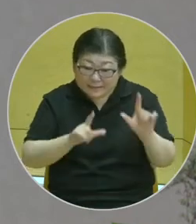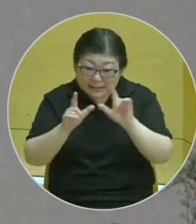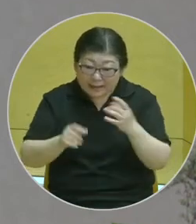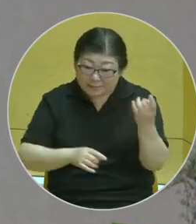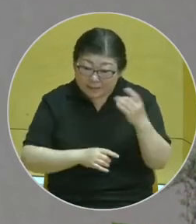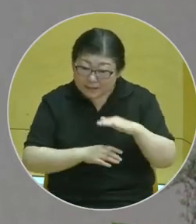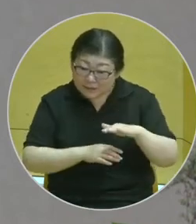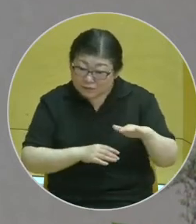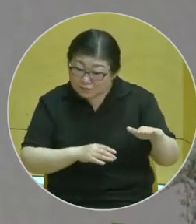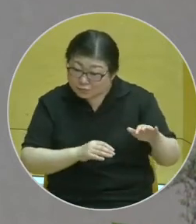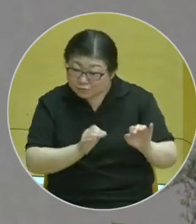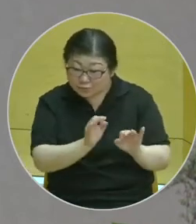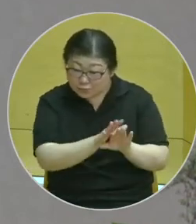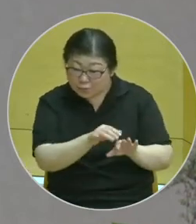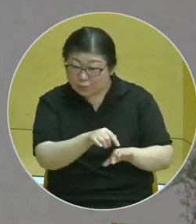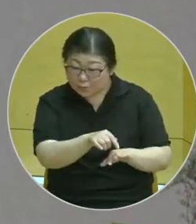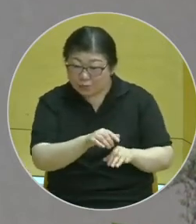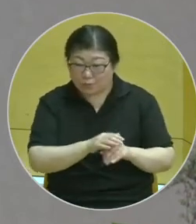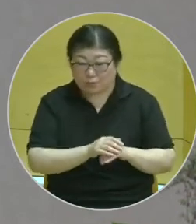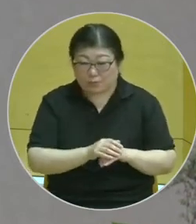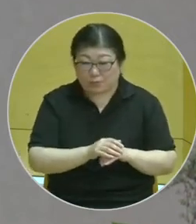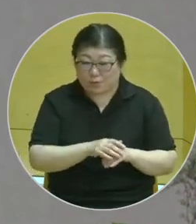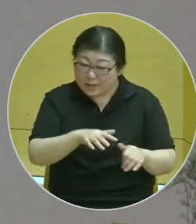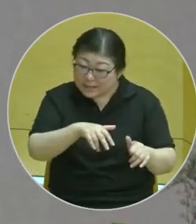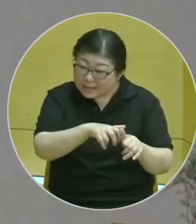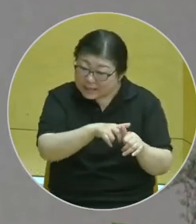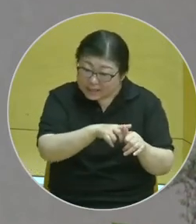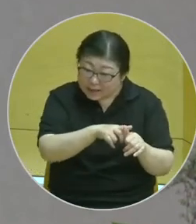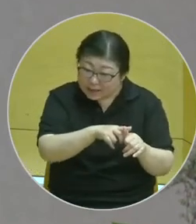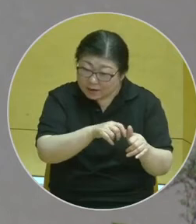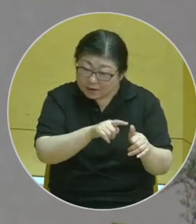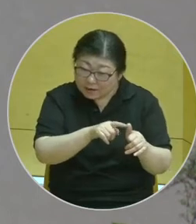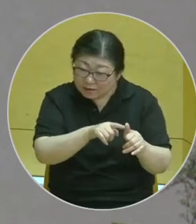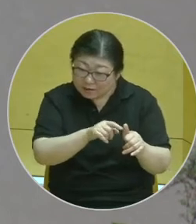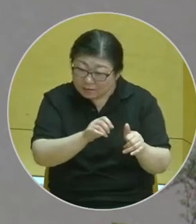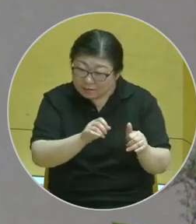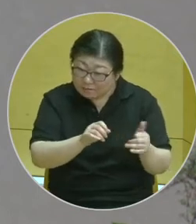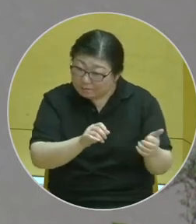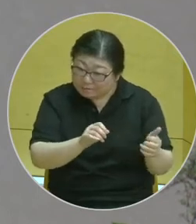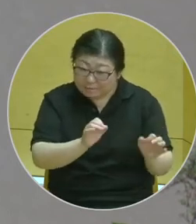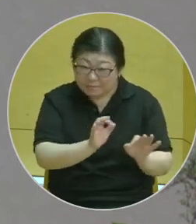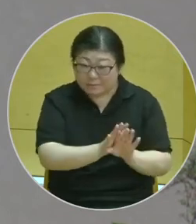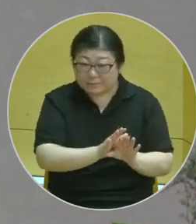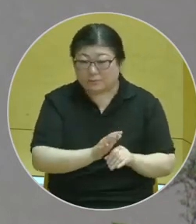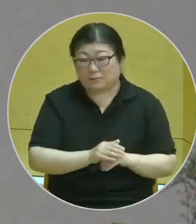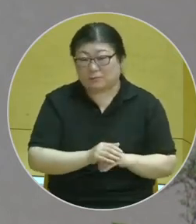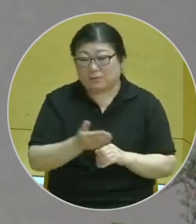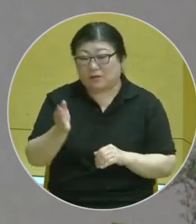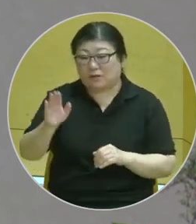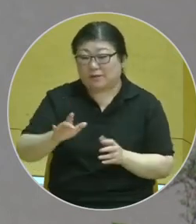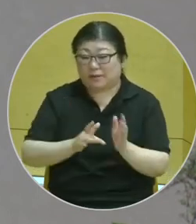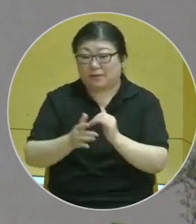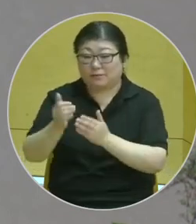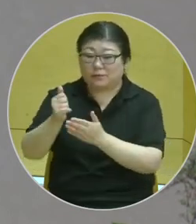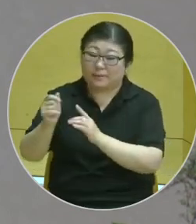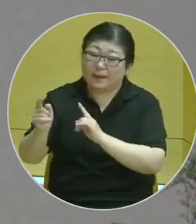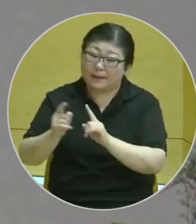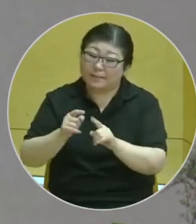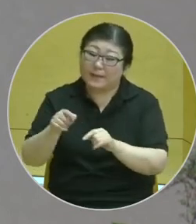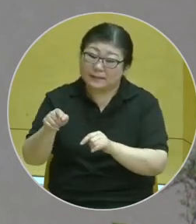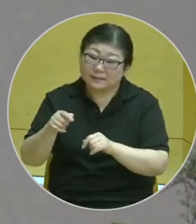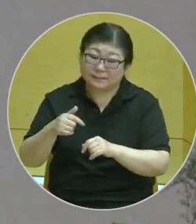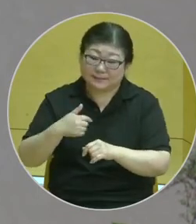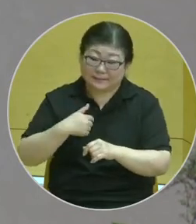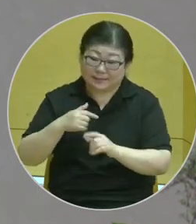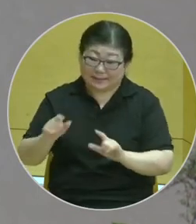없어졌어요 기대기 된 기림 버팀목 또 없어졌어요 아무것도 없었어요 그런데 그 예수님의 말씀이 취해 말씀이 내